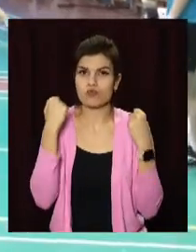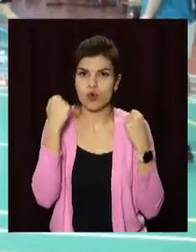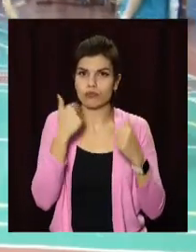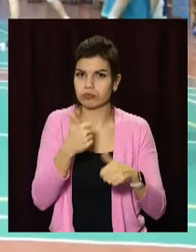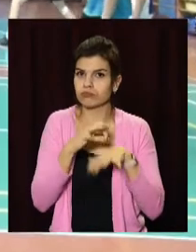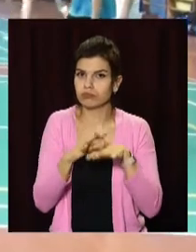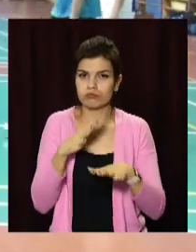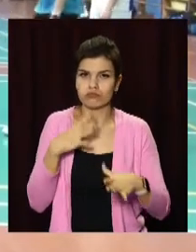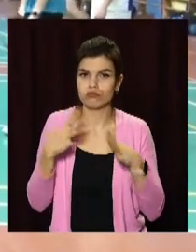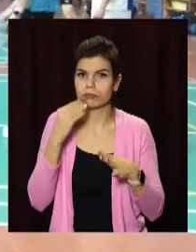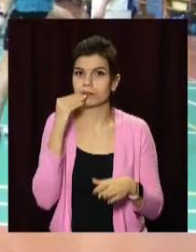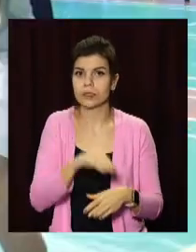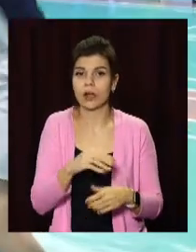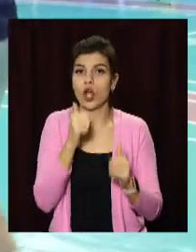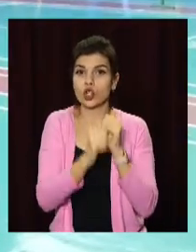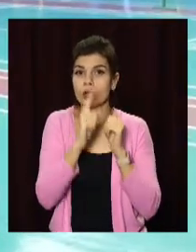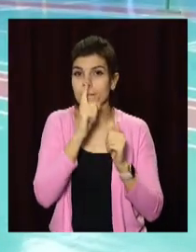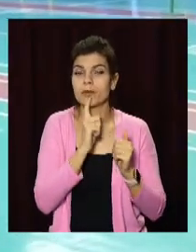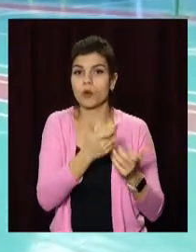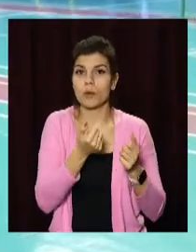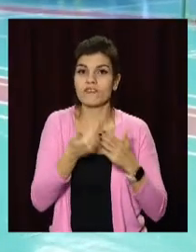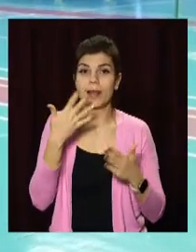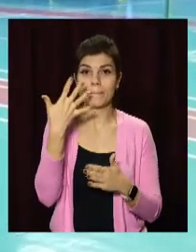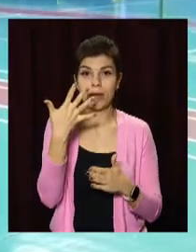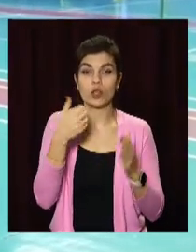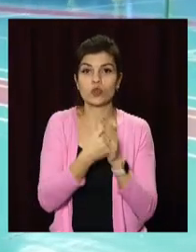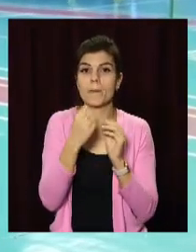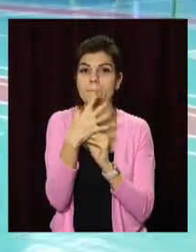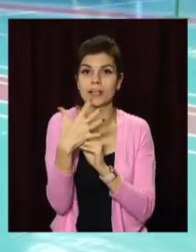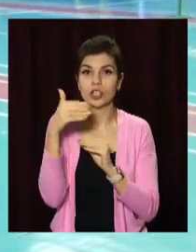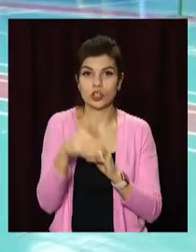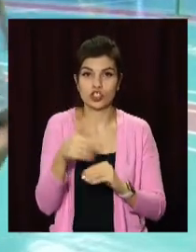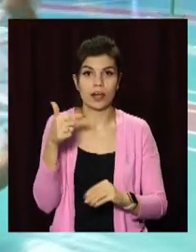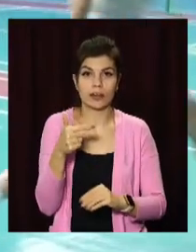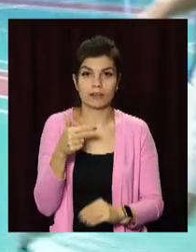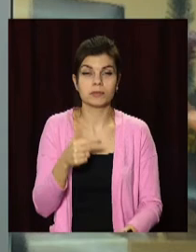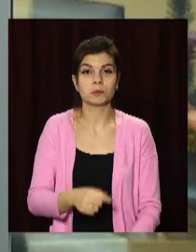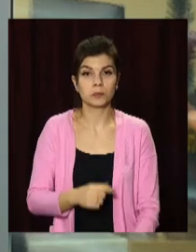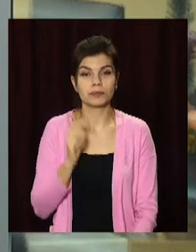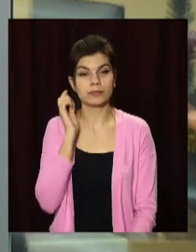та їхні наставники щомісяця отримуватимуть від 5 до 15 тисяч гривень.